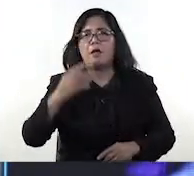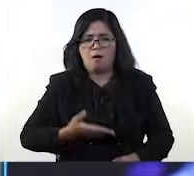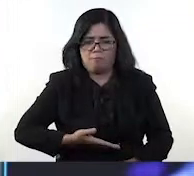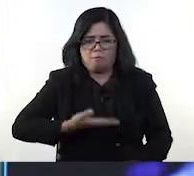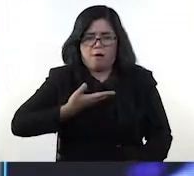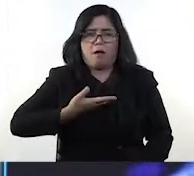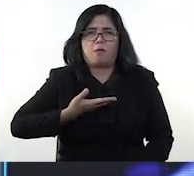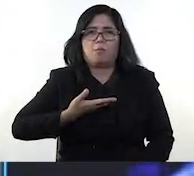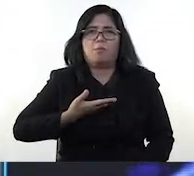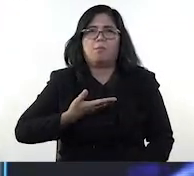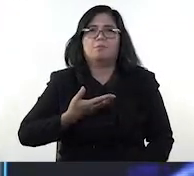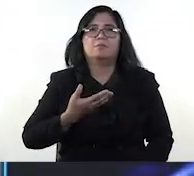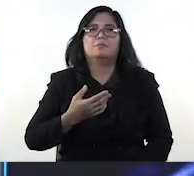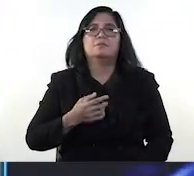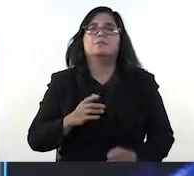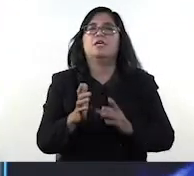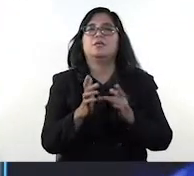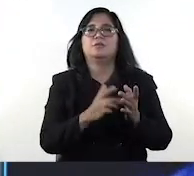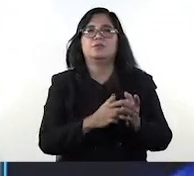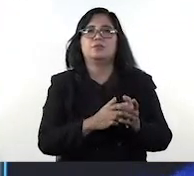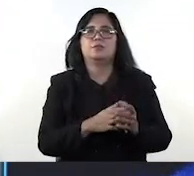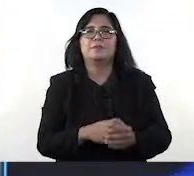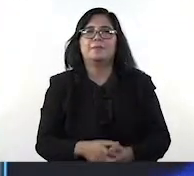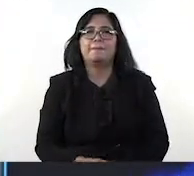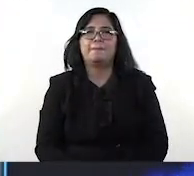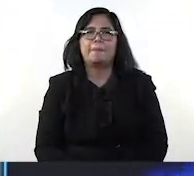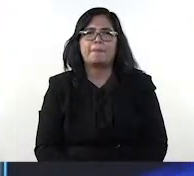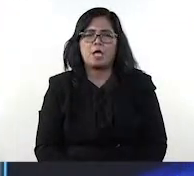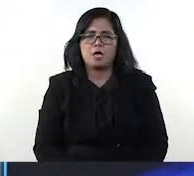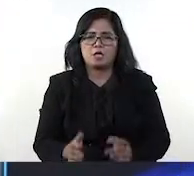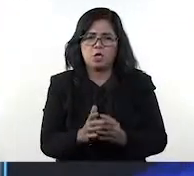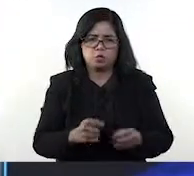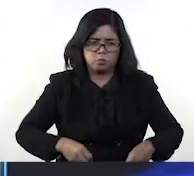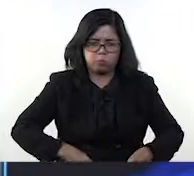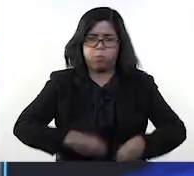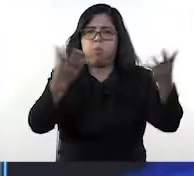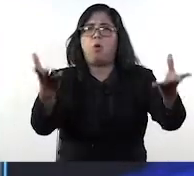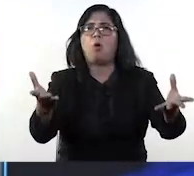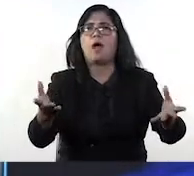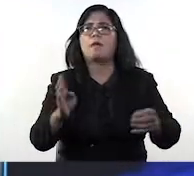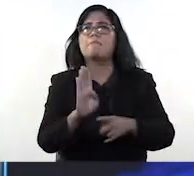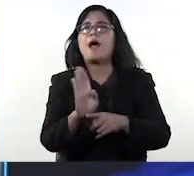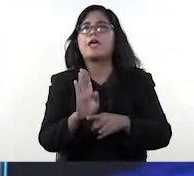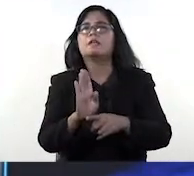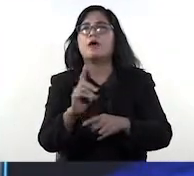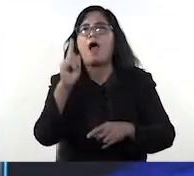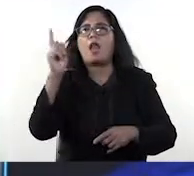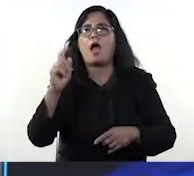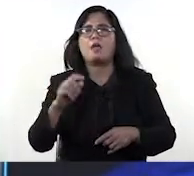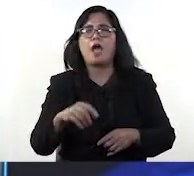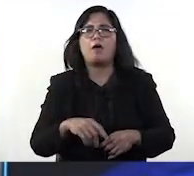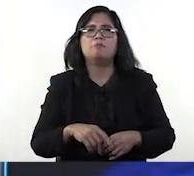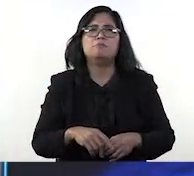amarah baca cerita selanjutnya Hai setelah Yesus membongkar ia